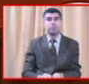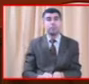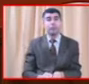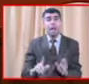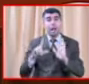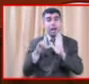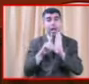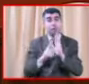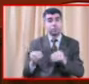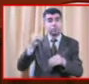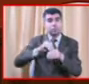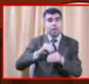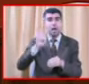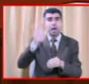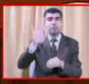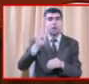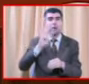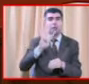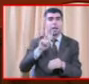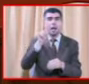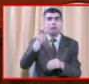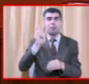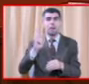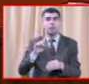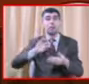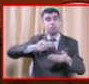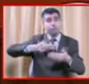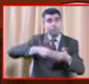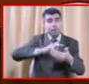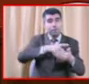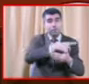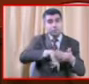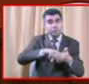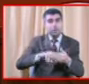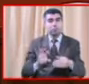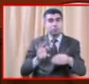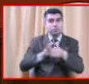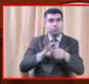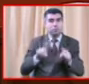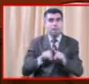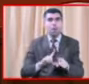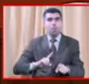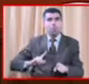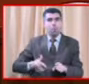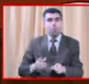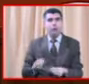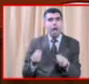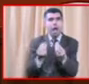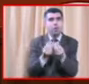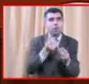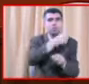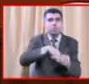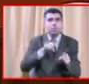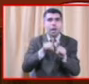رقم 4514 يوافق بموجبه على اتفاقية التعاون في المجال الأمني الموقعة بالرباط في 11